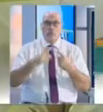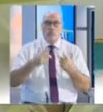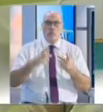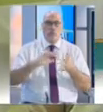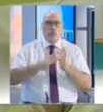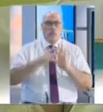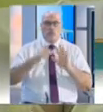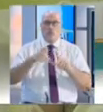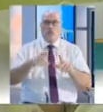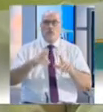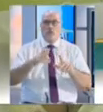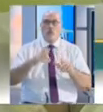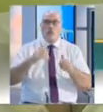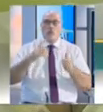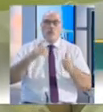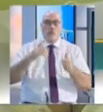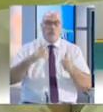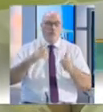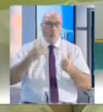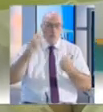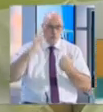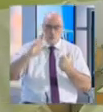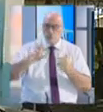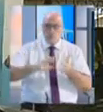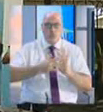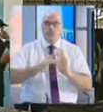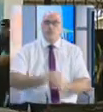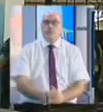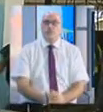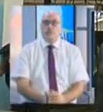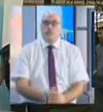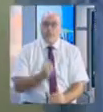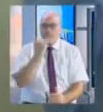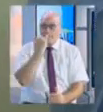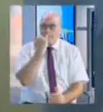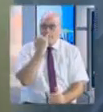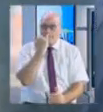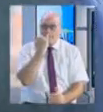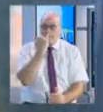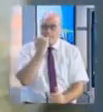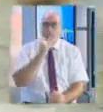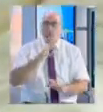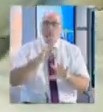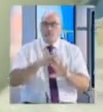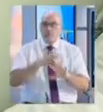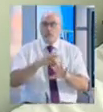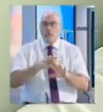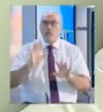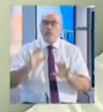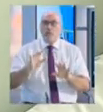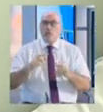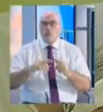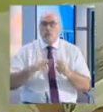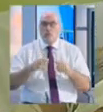الله رب العالمين، كل خسائر كل خسائر بإذن الله تعالى. فيما جندت المؤسسات الصحية كل المستلزمات